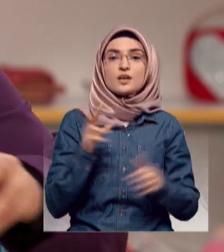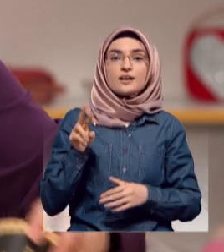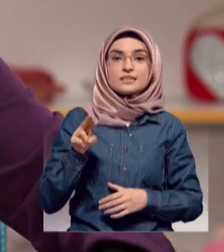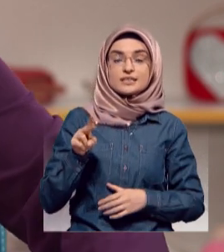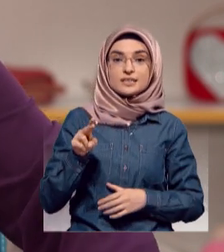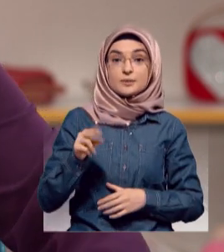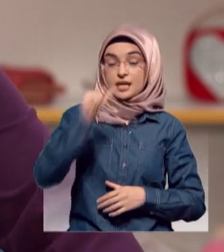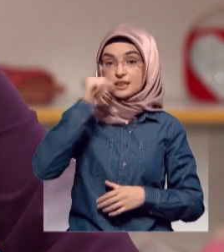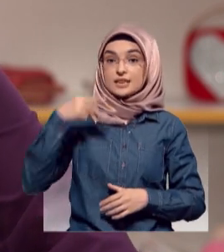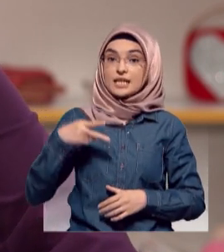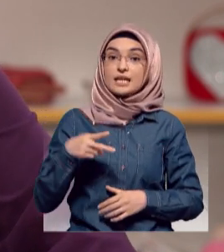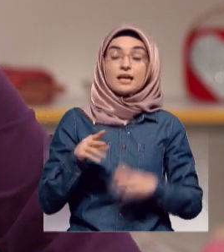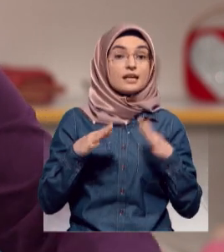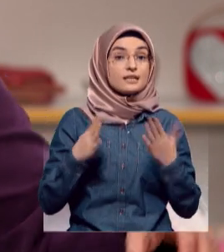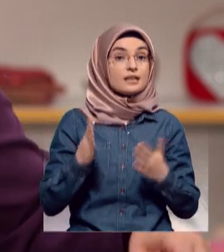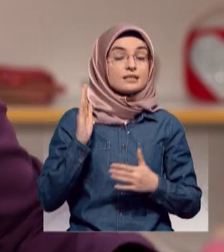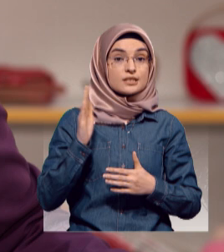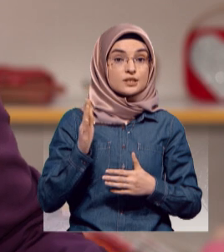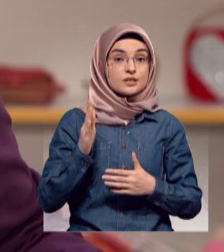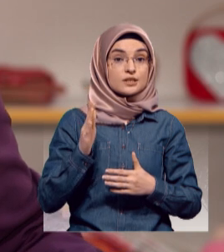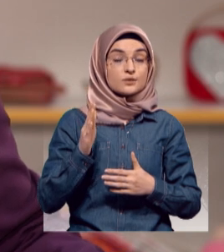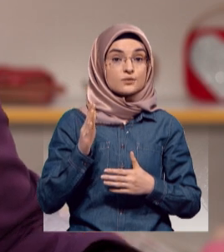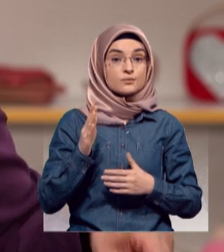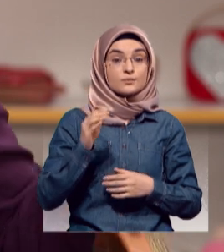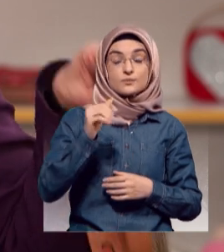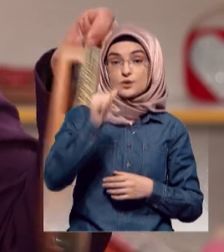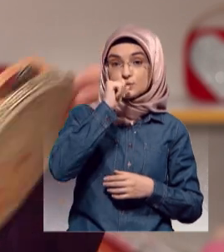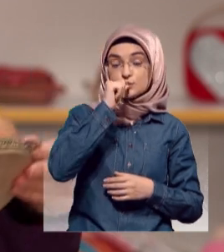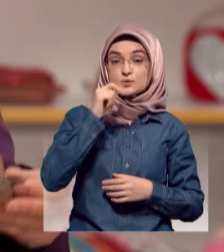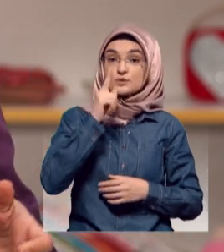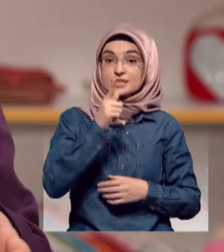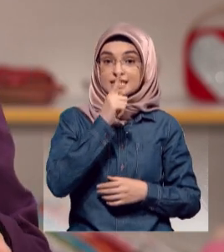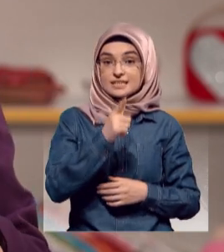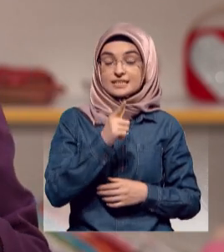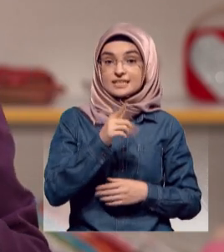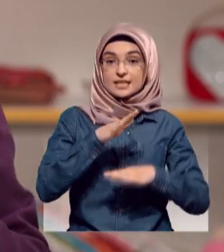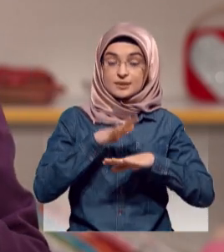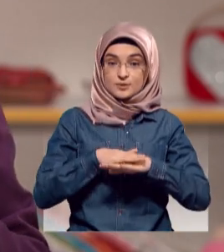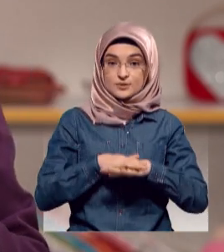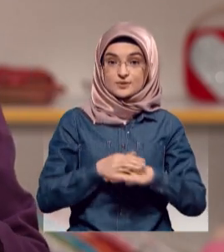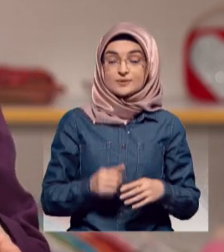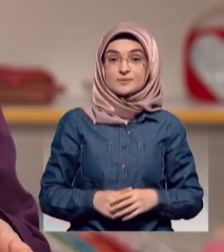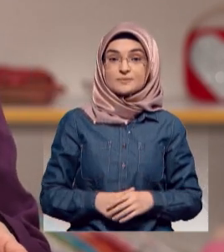Yel gibi. Derelerden nasıl gidiyorduk? Yine yüksek sesle şıkır şıkır şıkır.